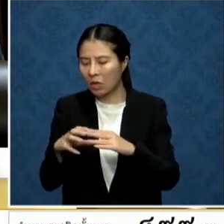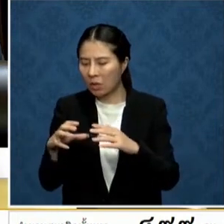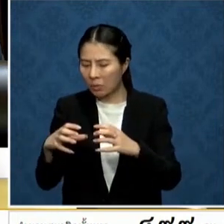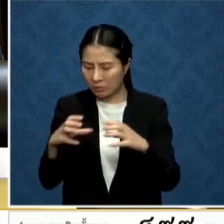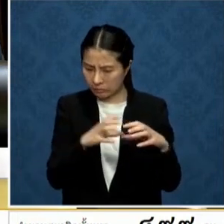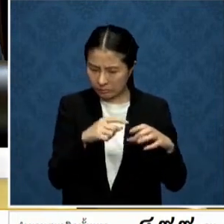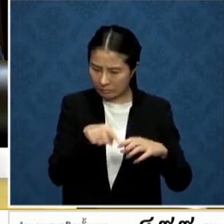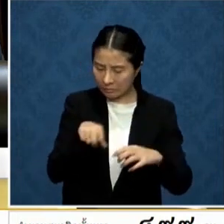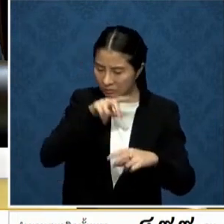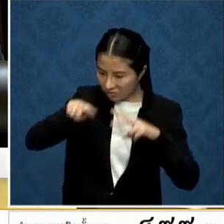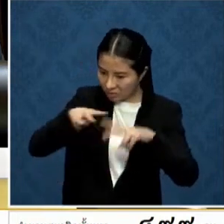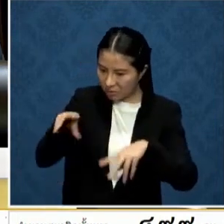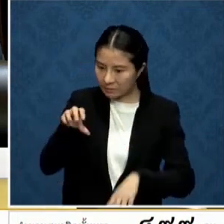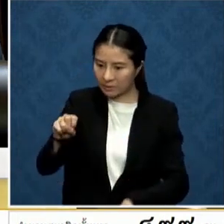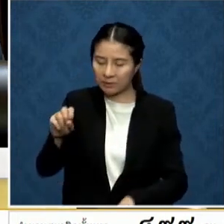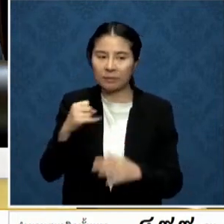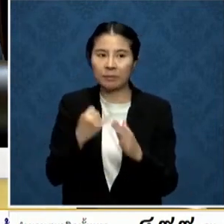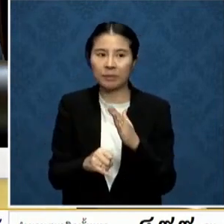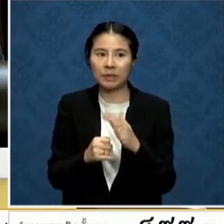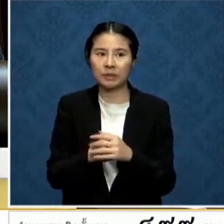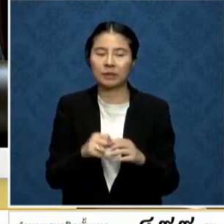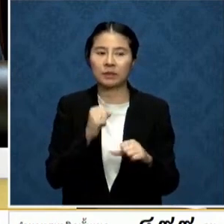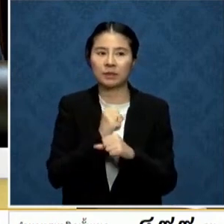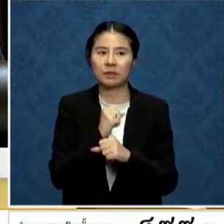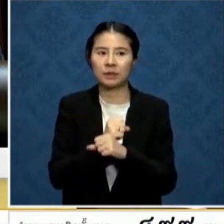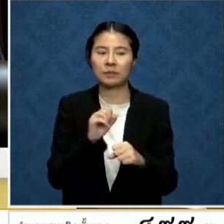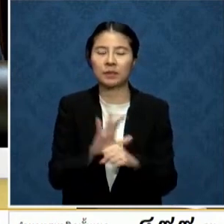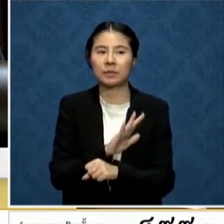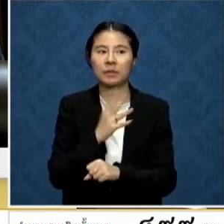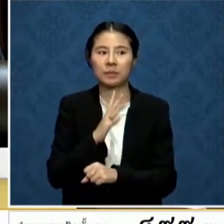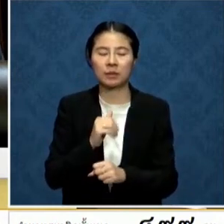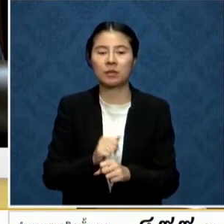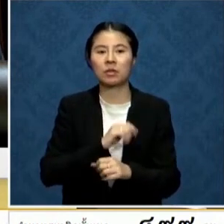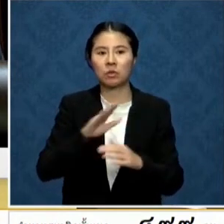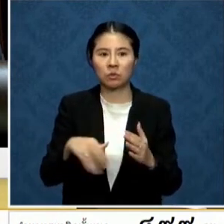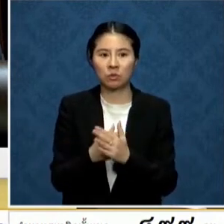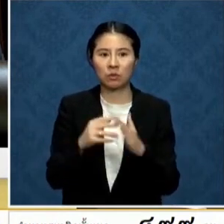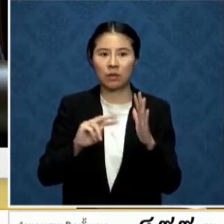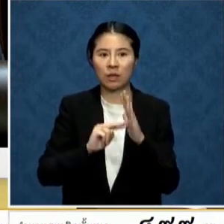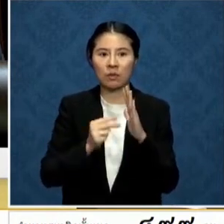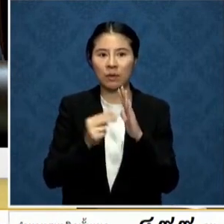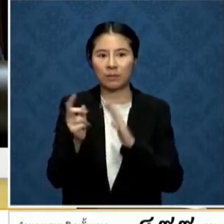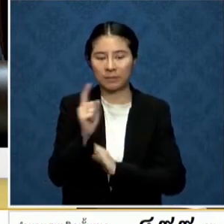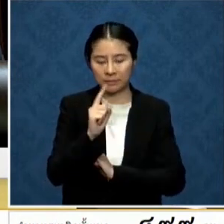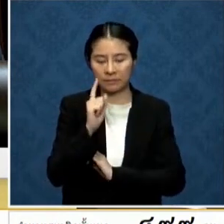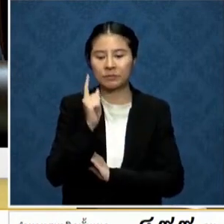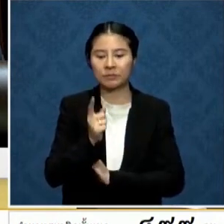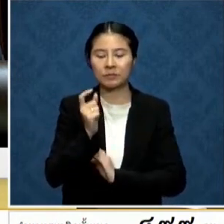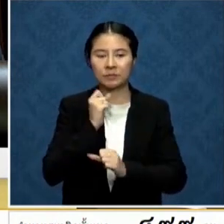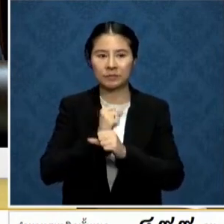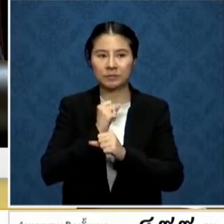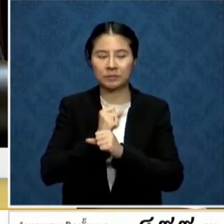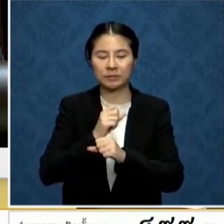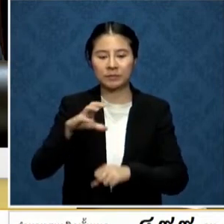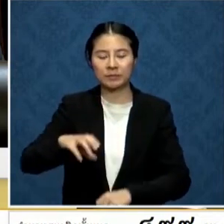ประชาประชนก็ยังไม่ได้ทำอย่างเต็มกำลังความสามารถผมเรียนว่าสิ่งเหล่านี้เป็นสิ่งที่ควรจะเกิดขึ้นของ